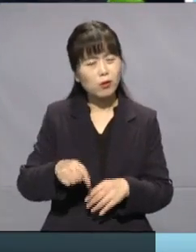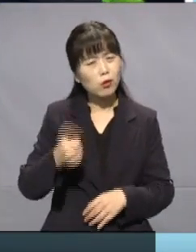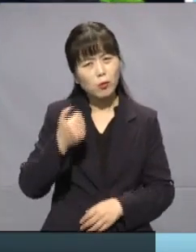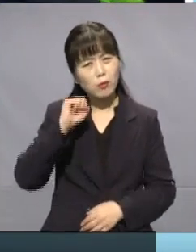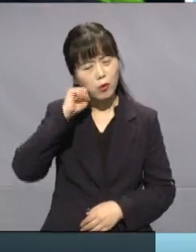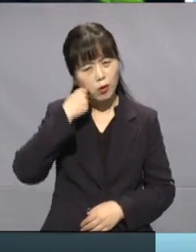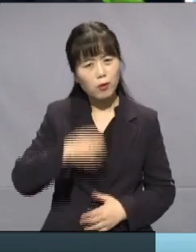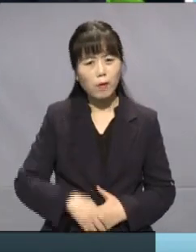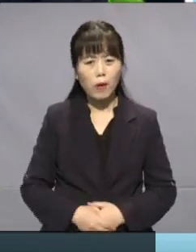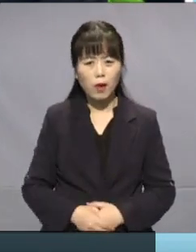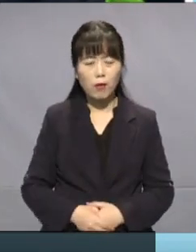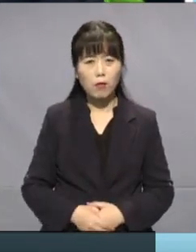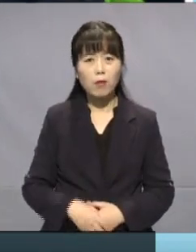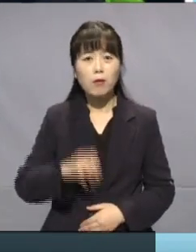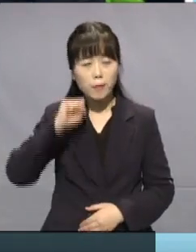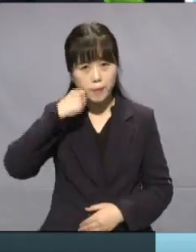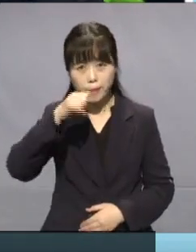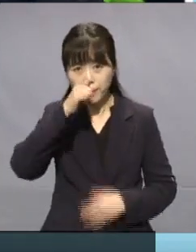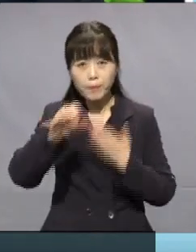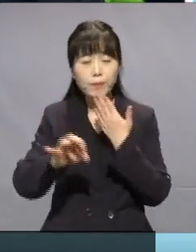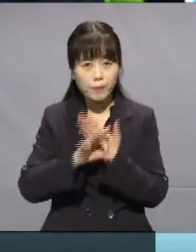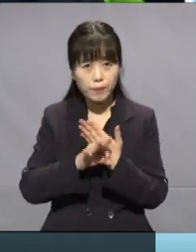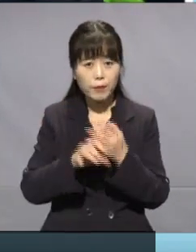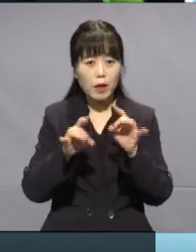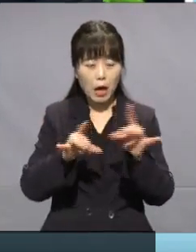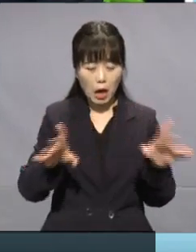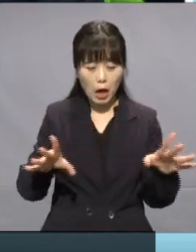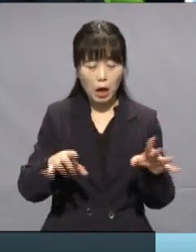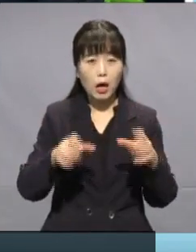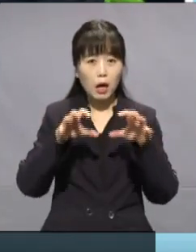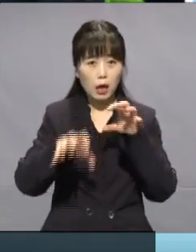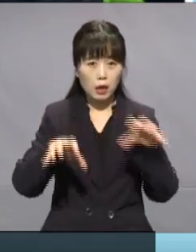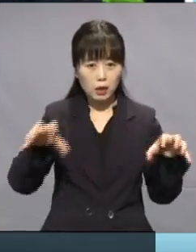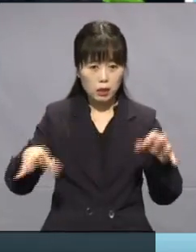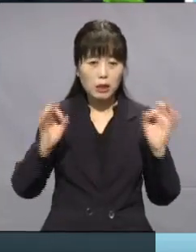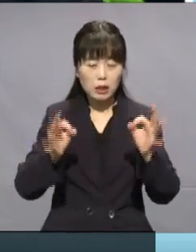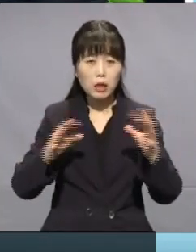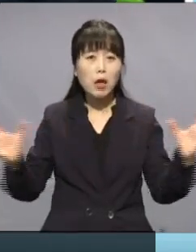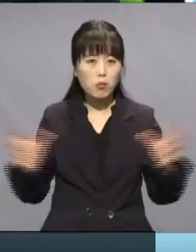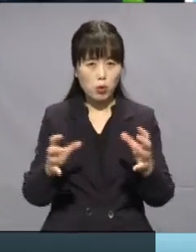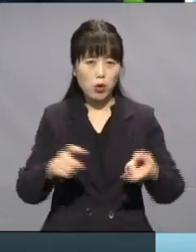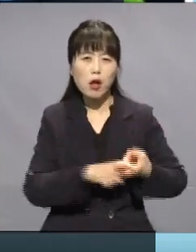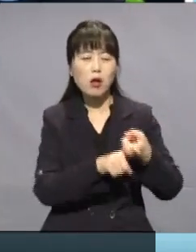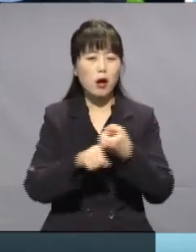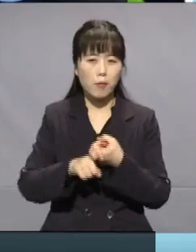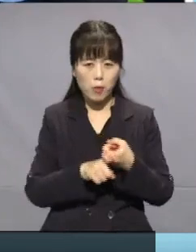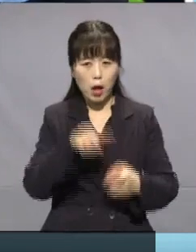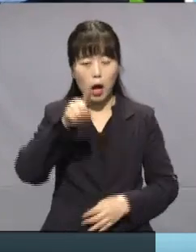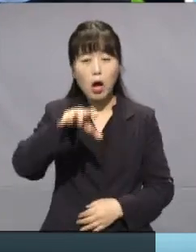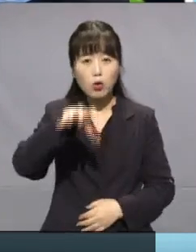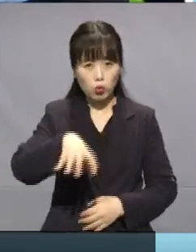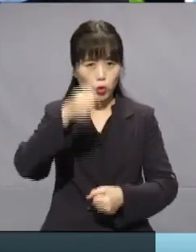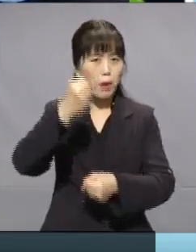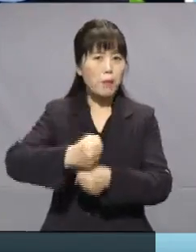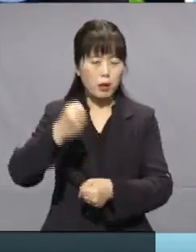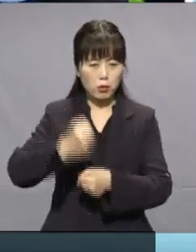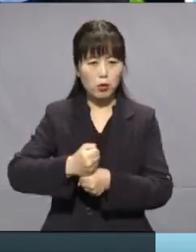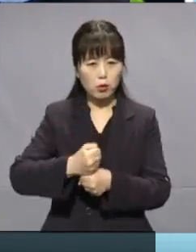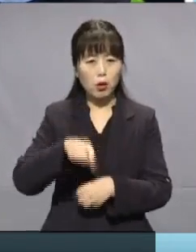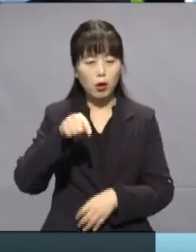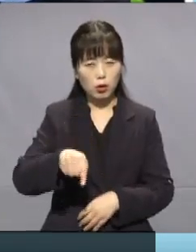거고요 정말 어렵다고 한다면 각 지점 각 은행들이 다 모여서 연합을 해서 지저분을 좀 만들어서